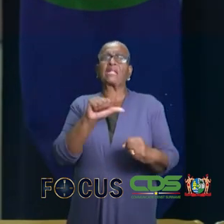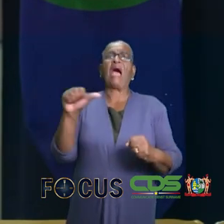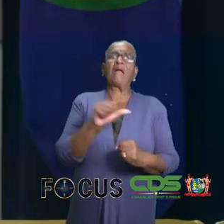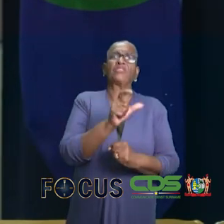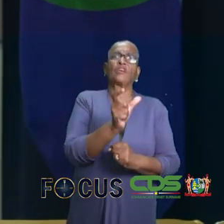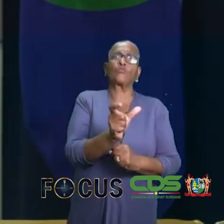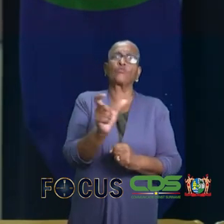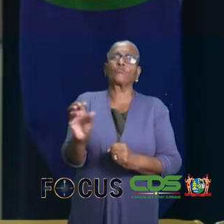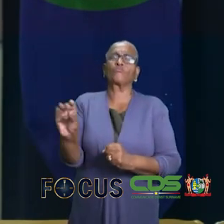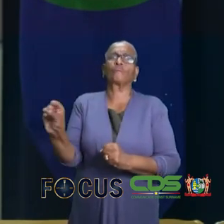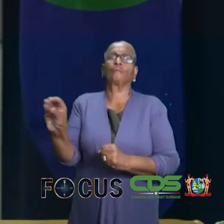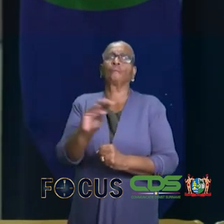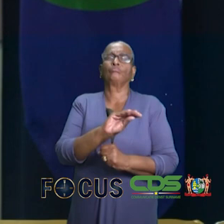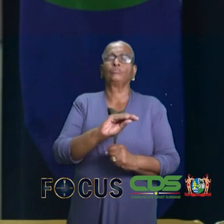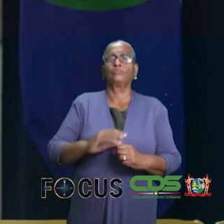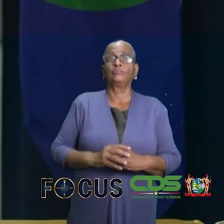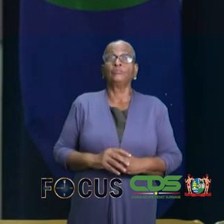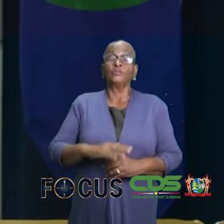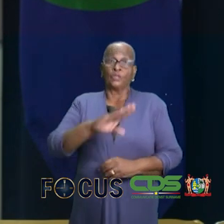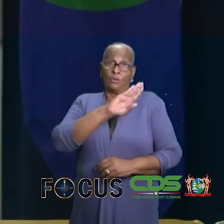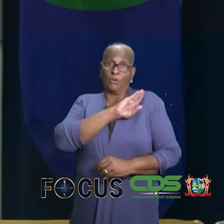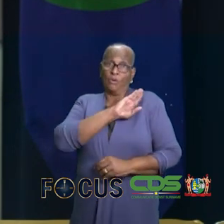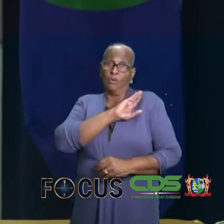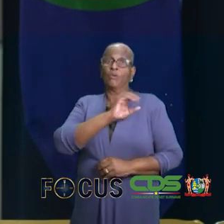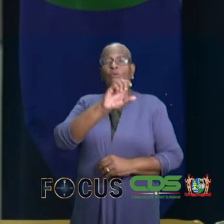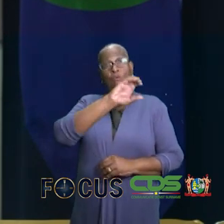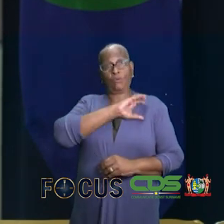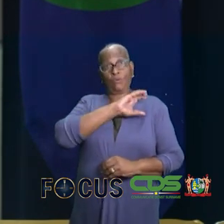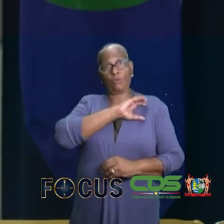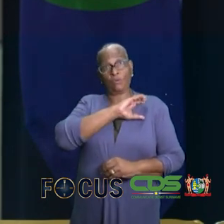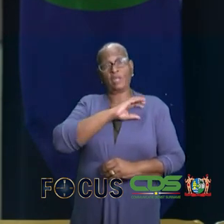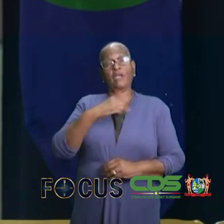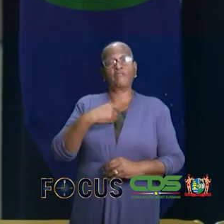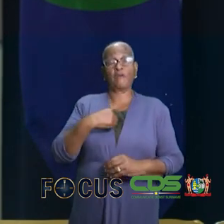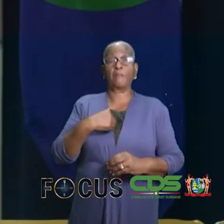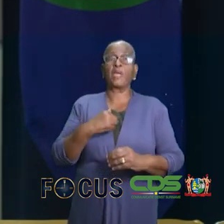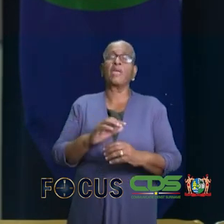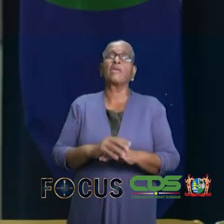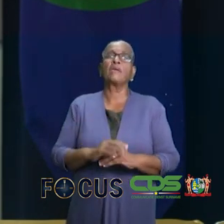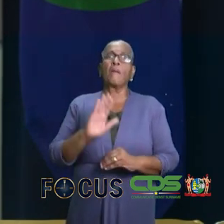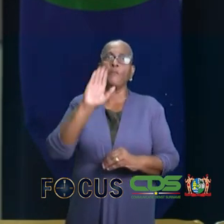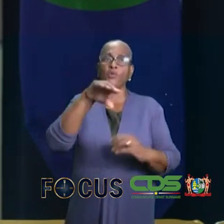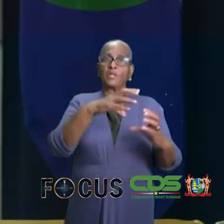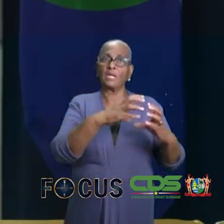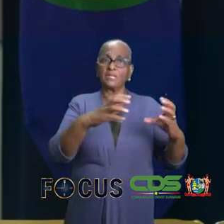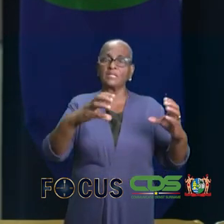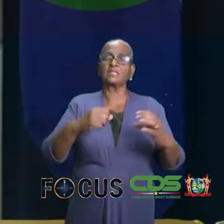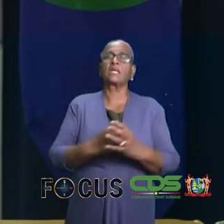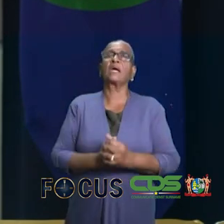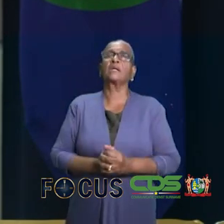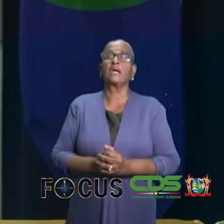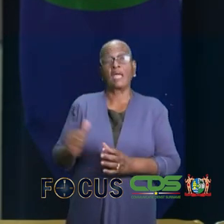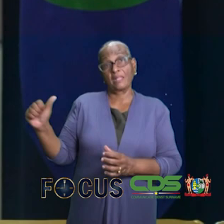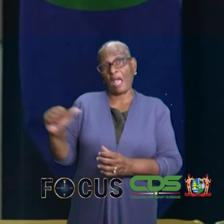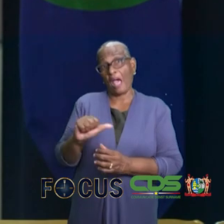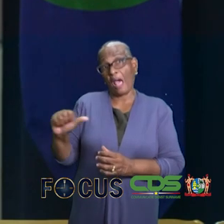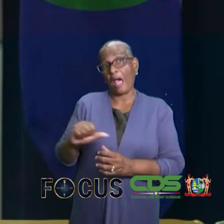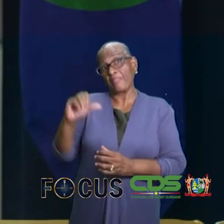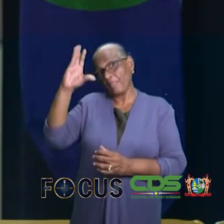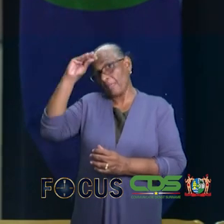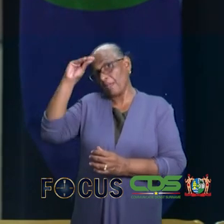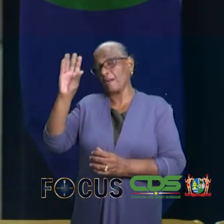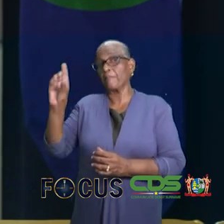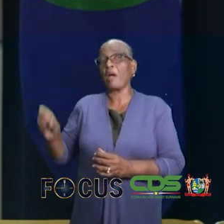is de delegatie. Ik zal gesprekken hebben met collega Kaag en meneer De Bruyne, die minister is van